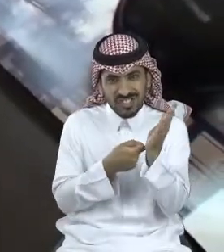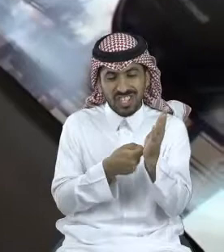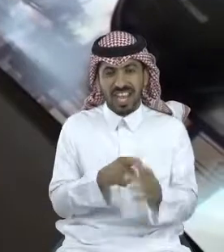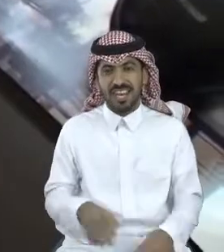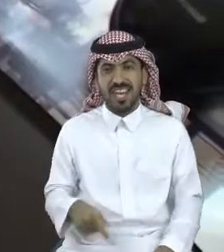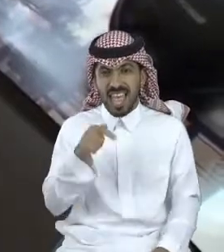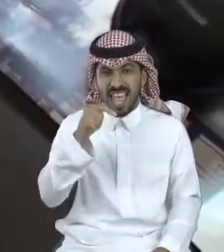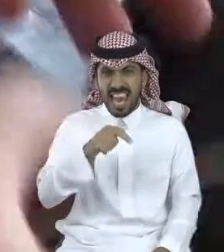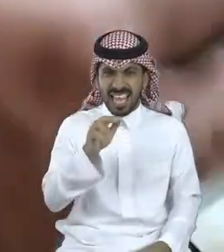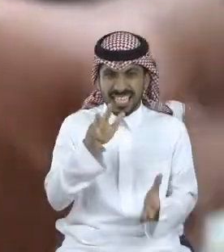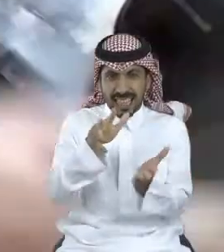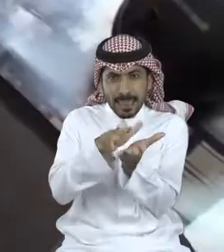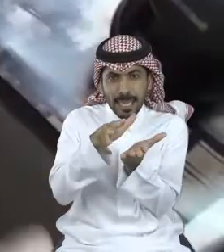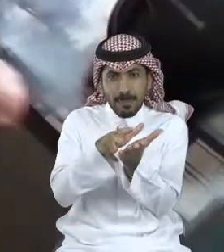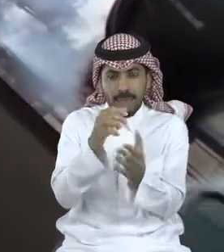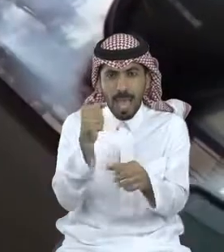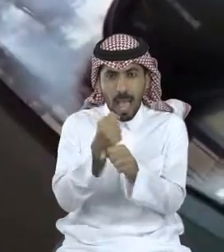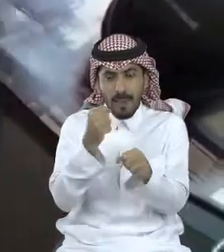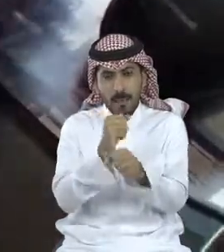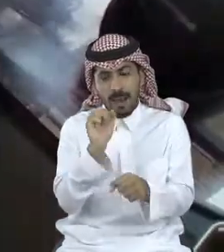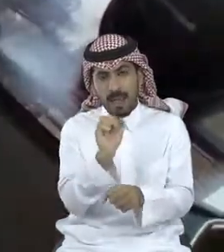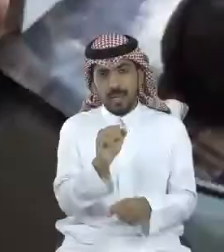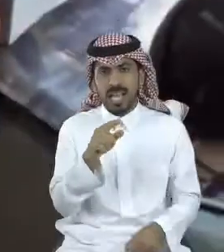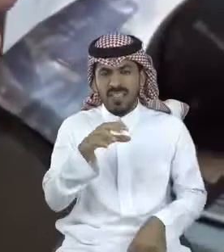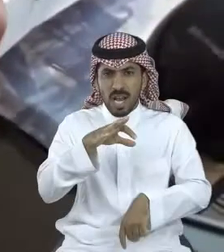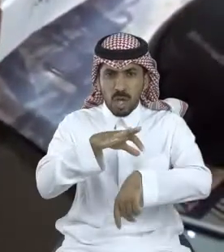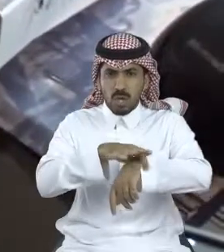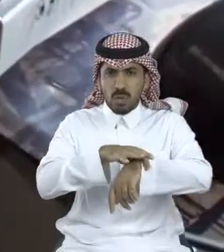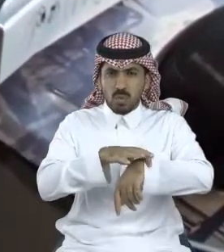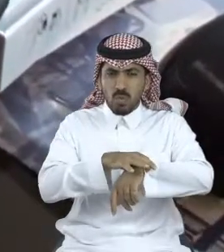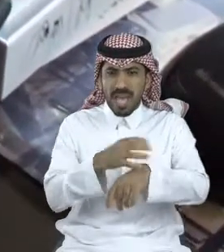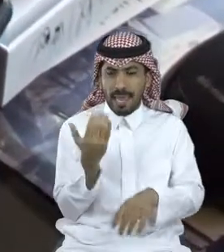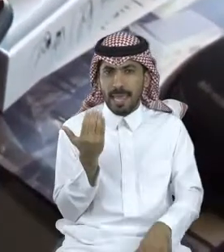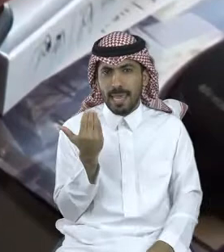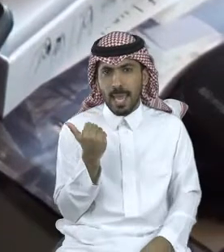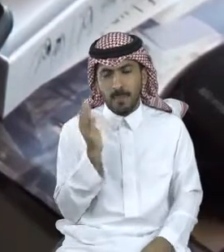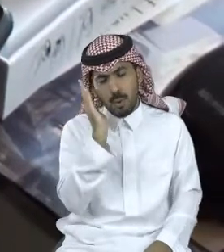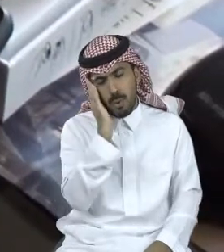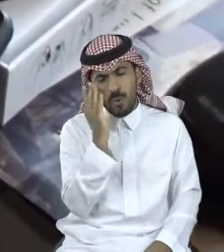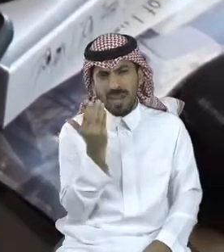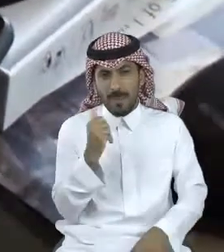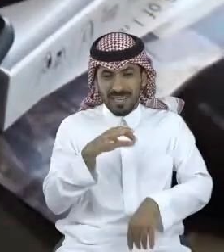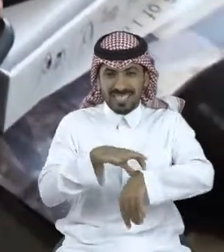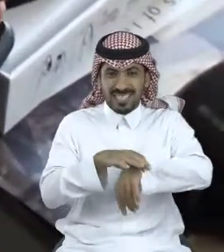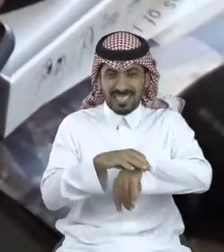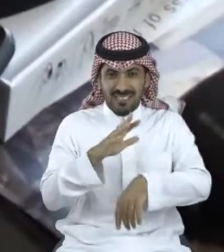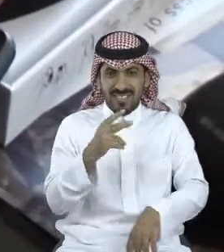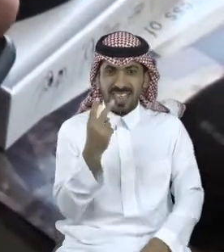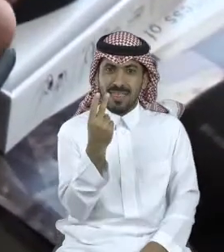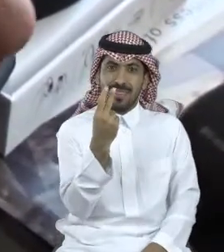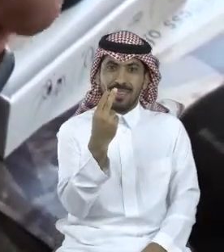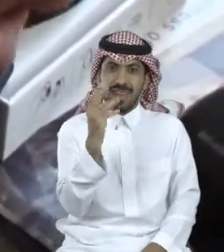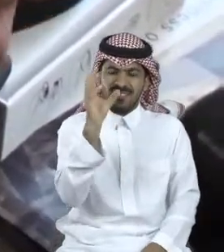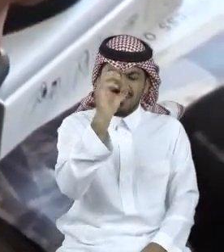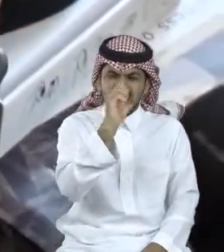رحنا للتطبيق نفسه، خلينا ندور الجوال، هو سوني، هذا التطبيق حق سوني. السوارة حطيتها قبل ما انام، وفيها نمطين، نمط الليل